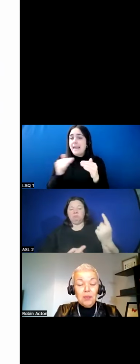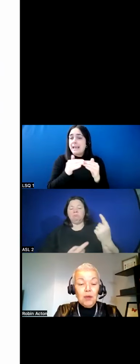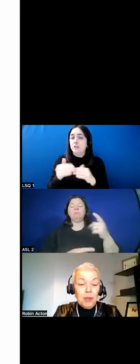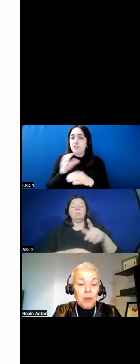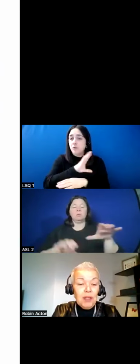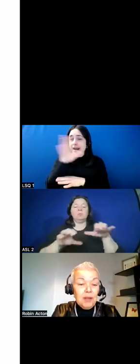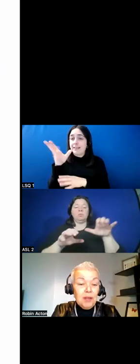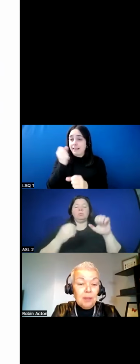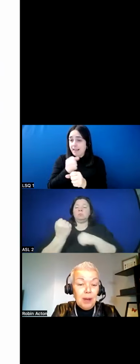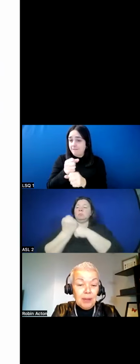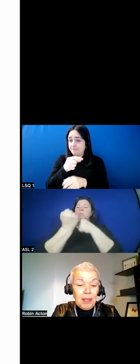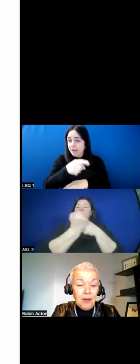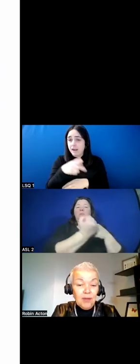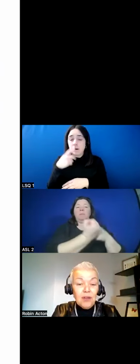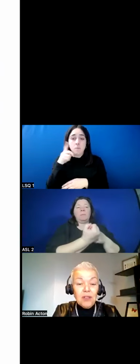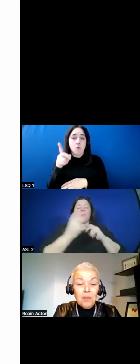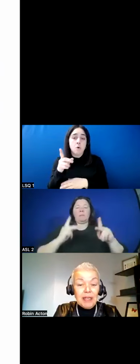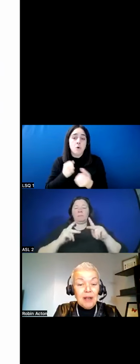soutien